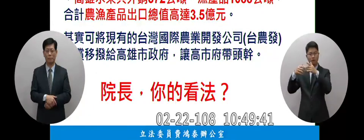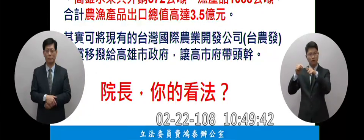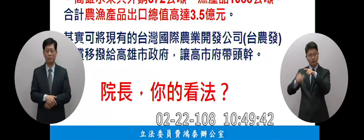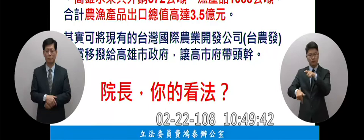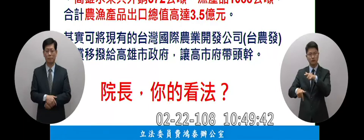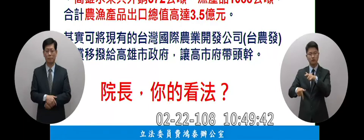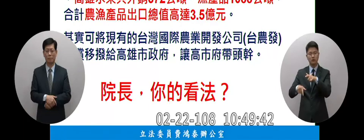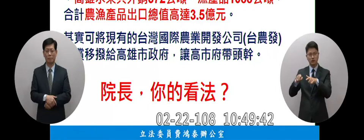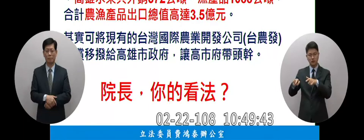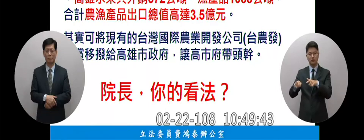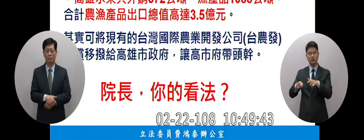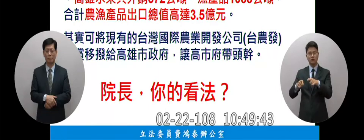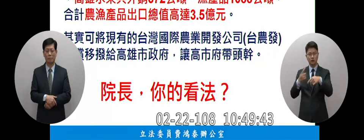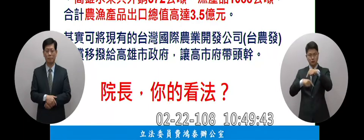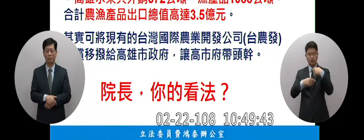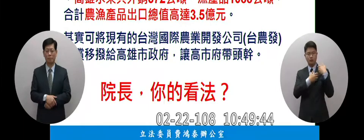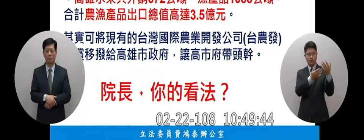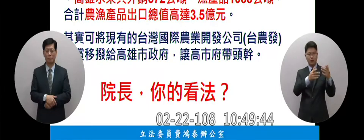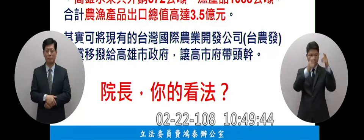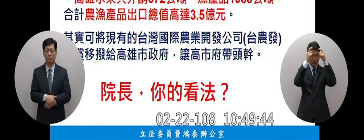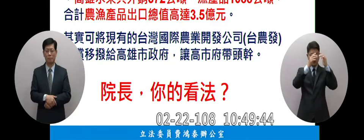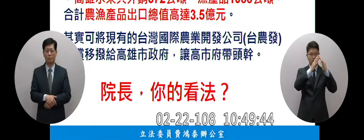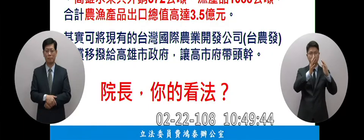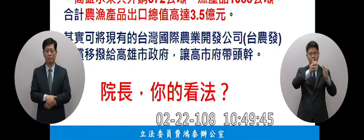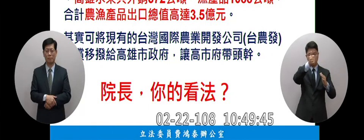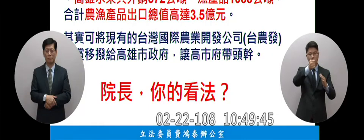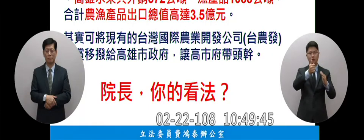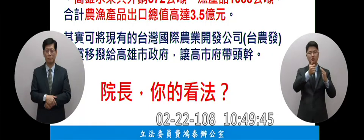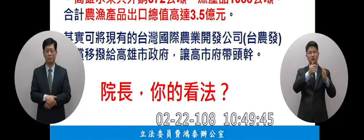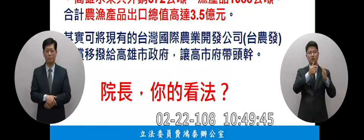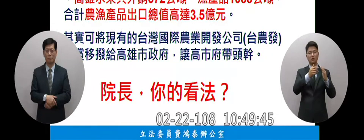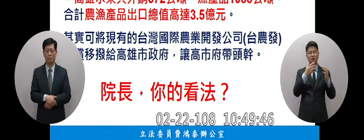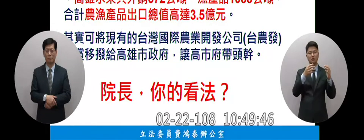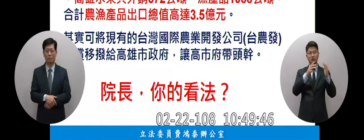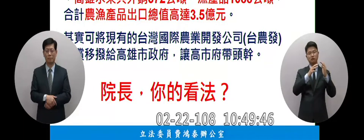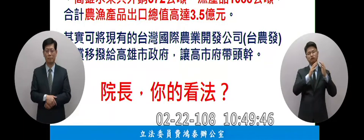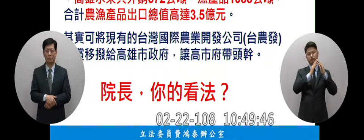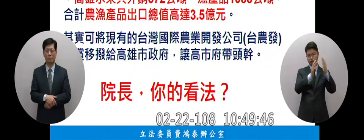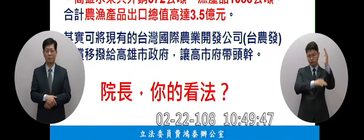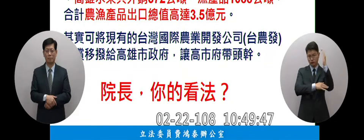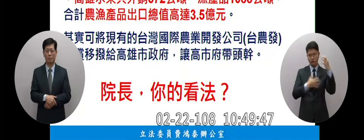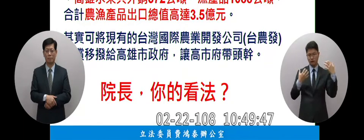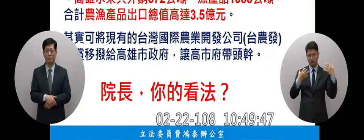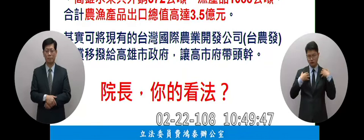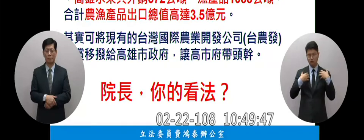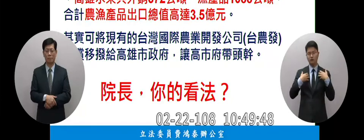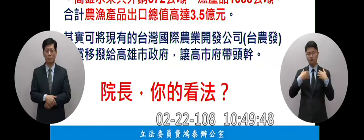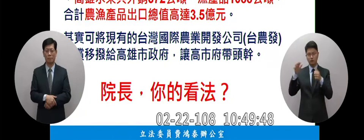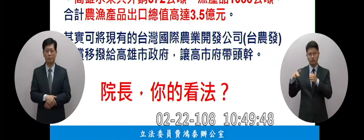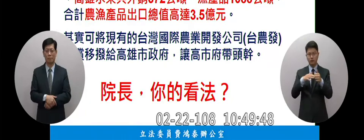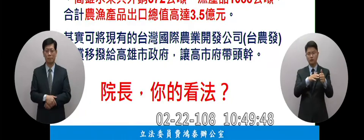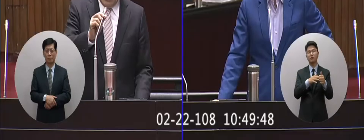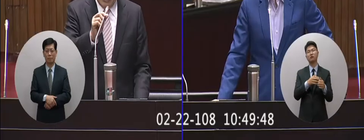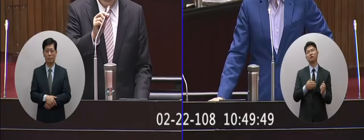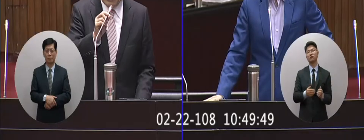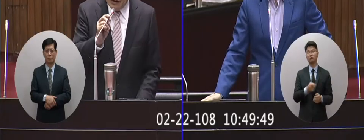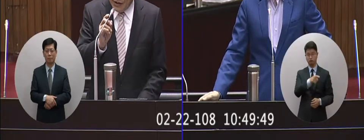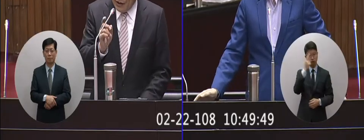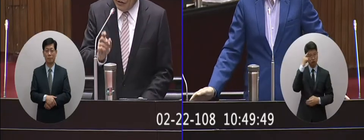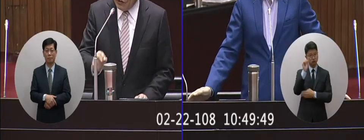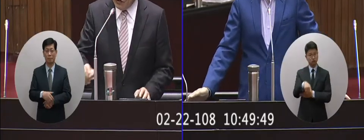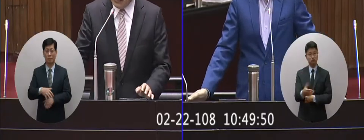拨给高雄市政府，让高雄市政府带头去做做看。您同意吗？